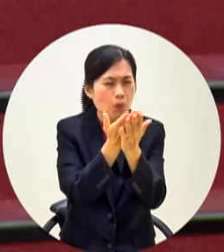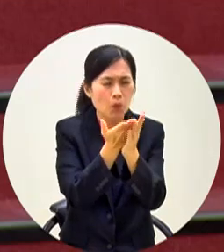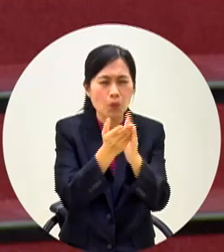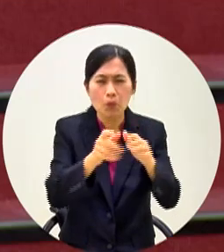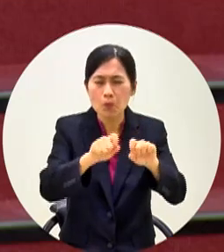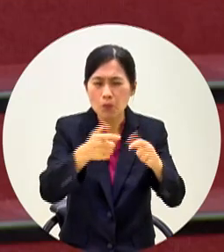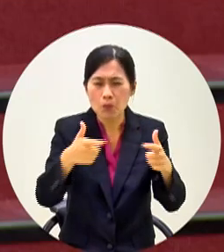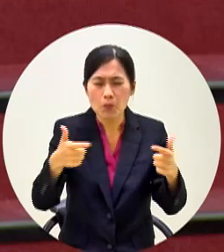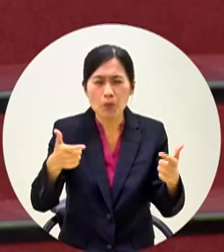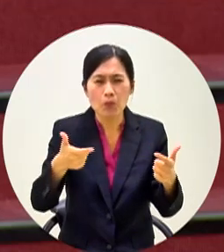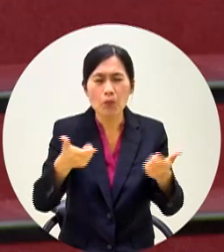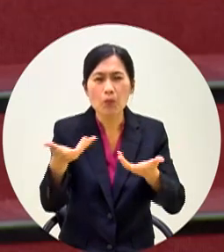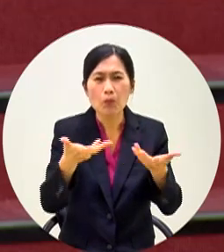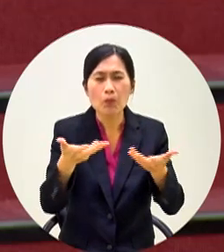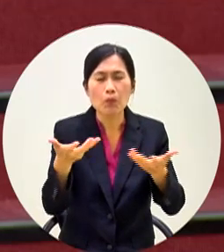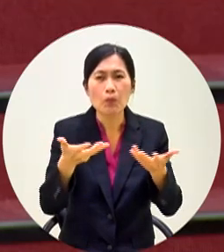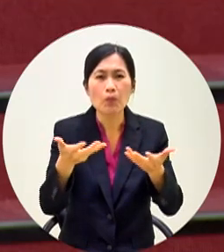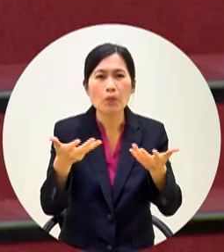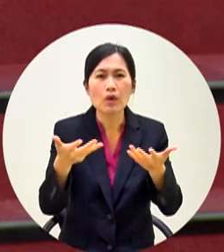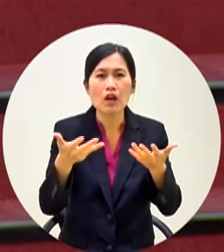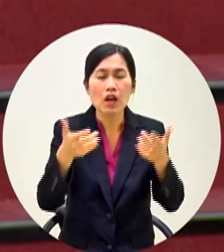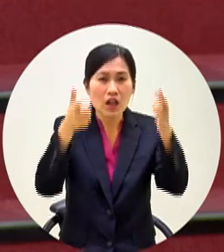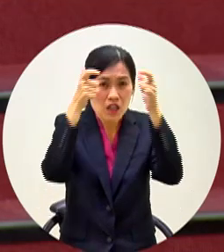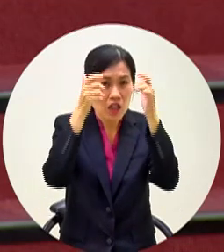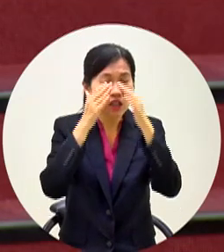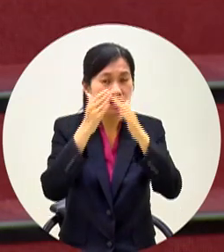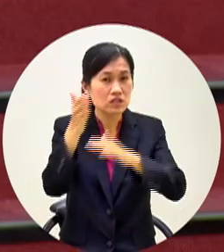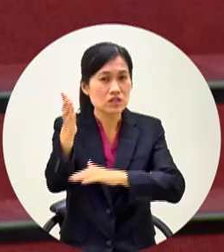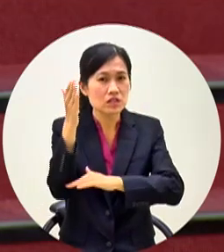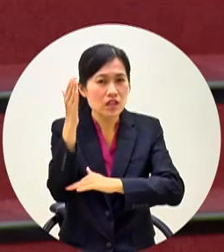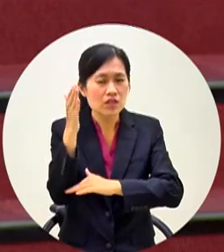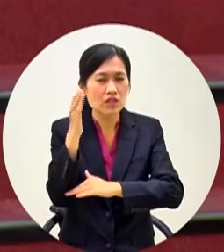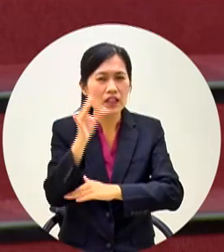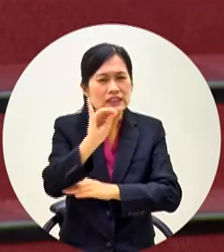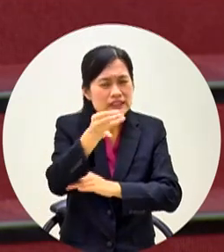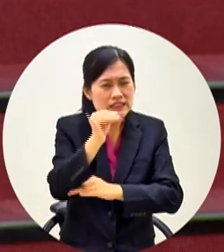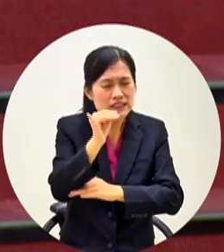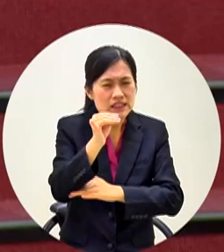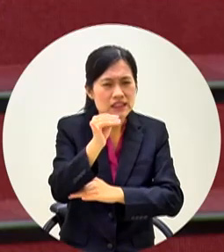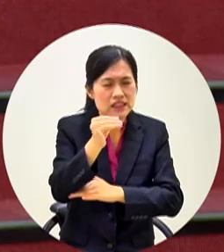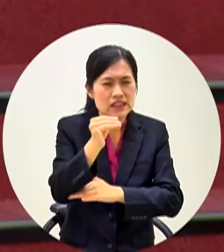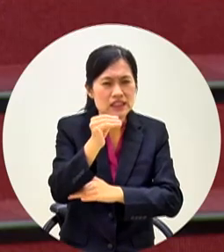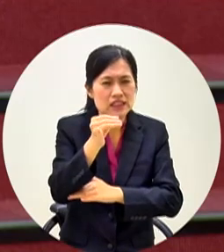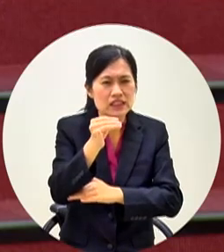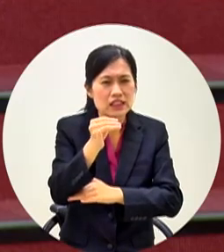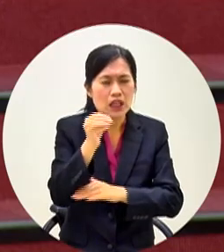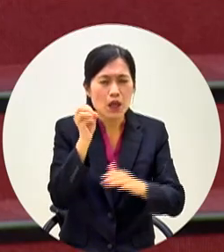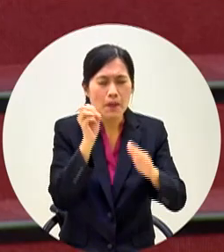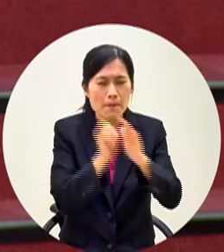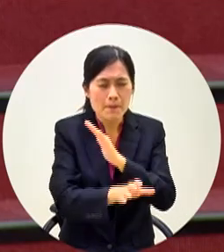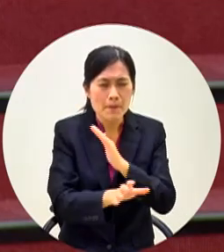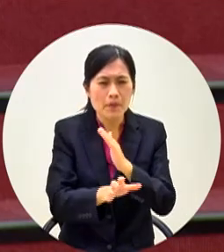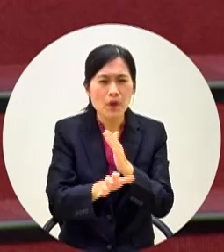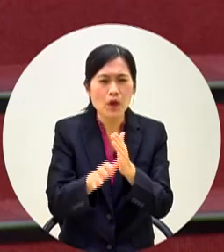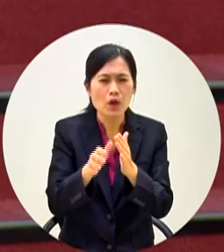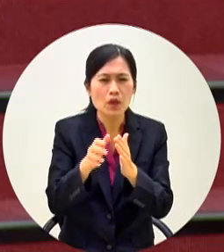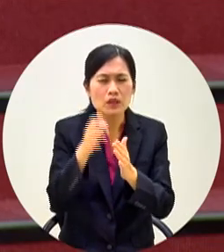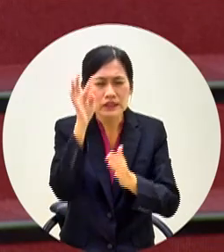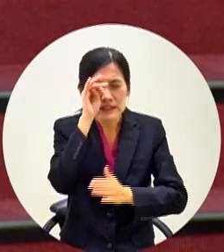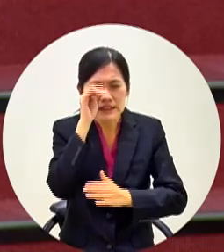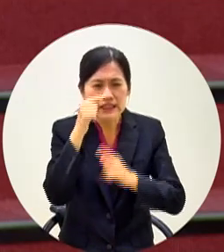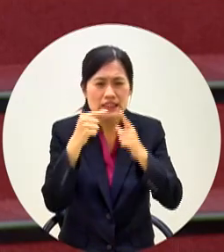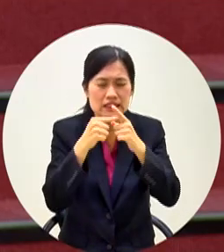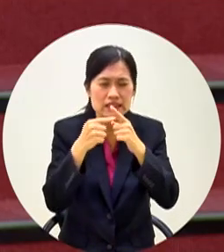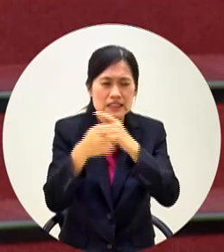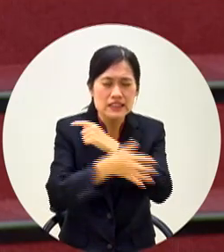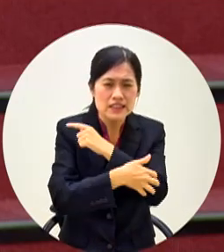高雄市政府愿意再花几千万再去编这个稽查的人力，但是你只要在产地标示不清